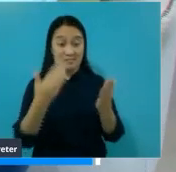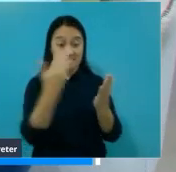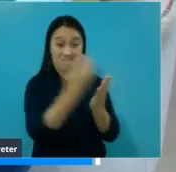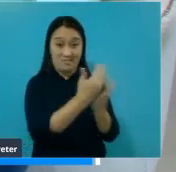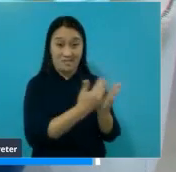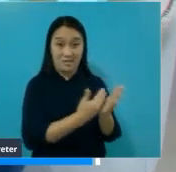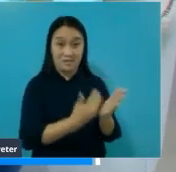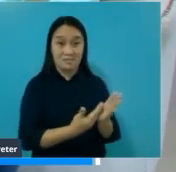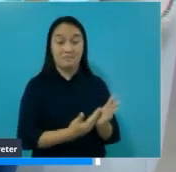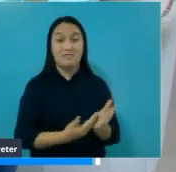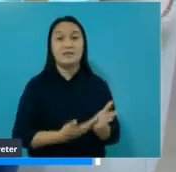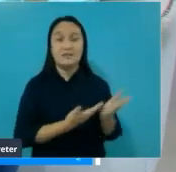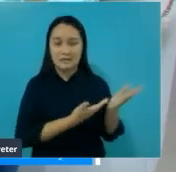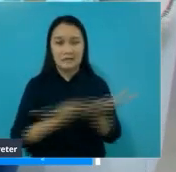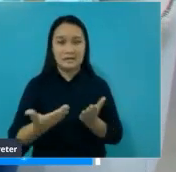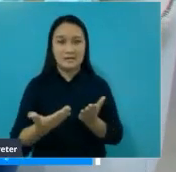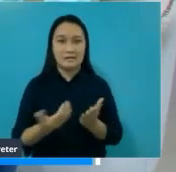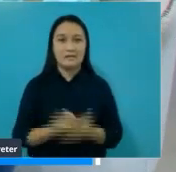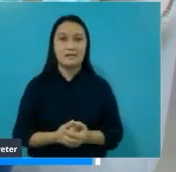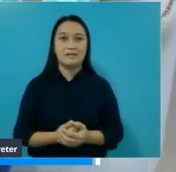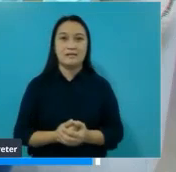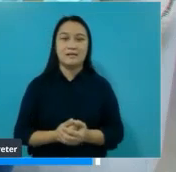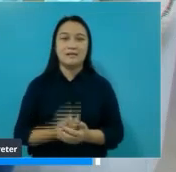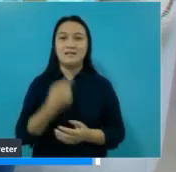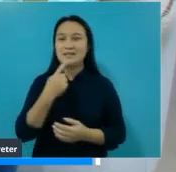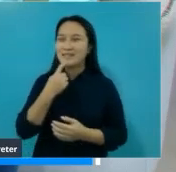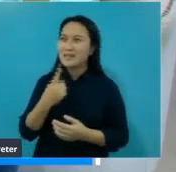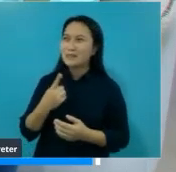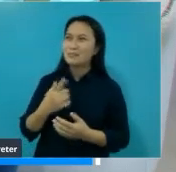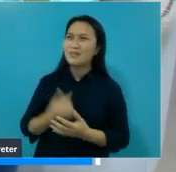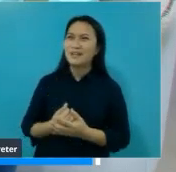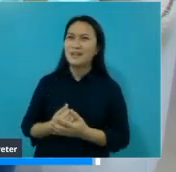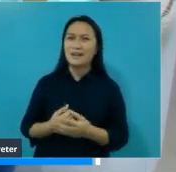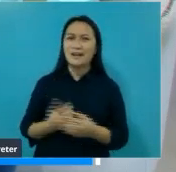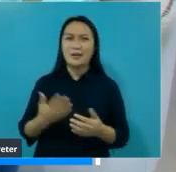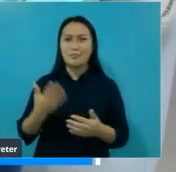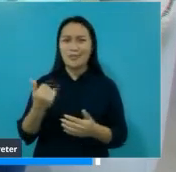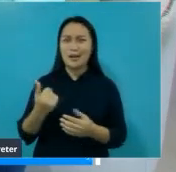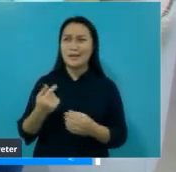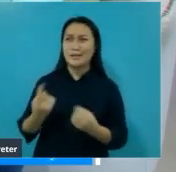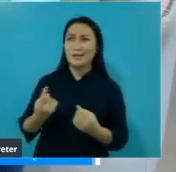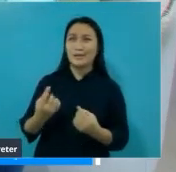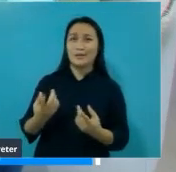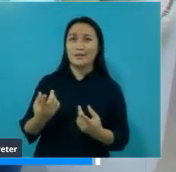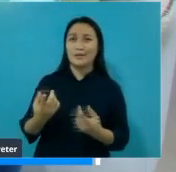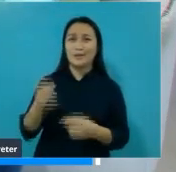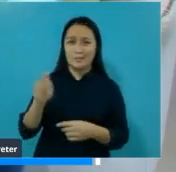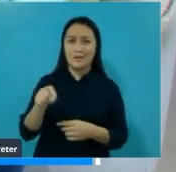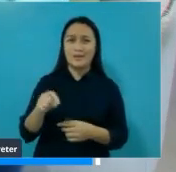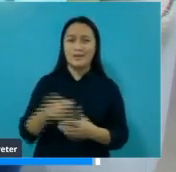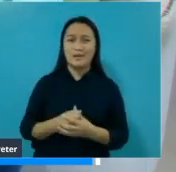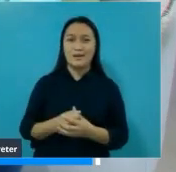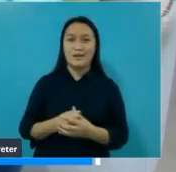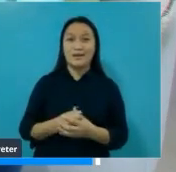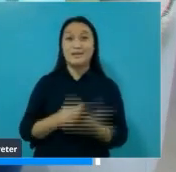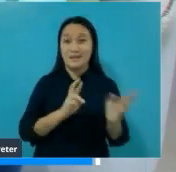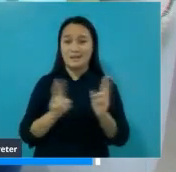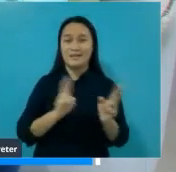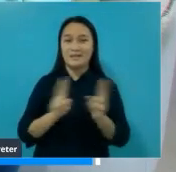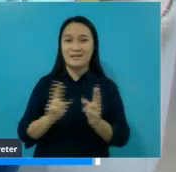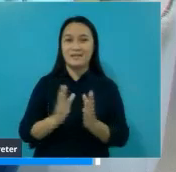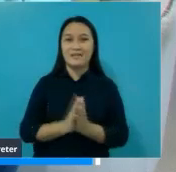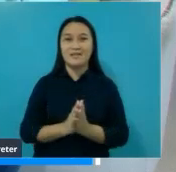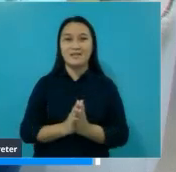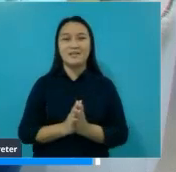Tama, kasi yun nga yung sinasabi nila na parang, oy, bakit pinauwi kami, di ba? Mm-hmm. Pero yung pala kulang yung dala mo. So mabuti na lang rin, napuntahan nyo na yung mga social